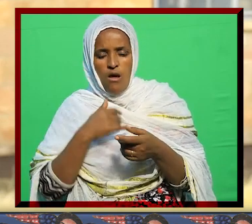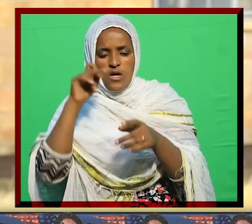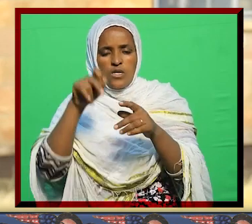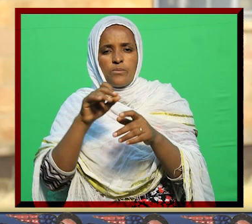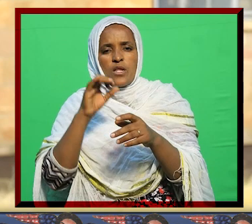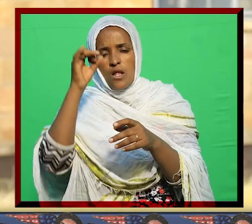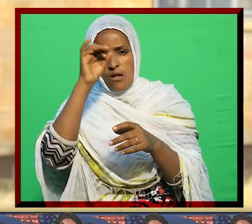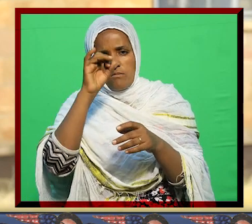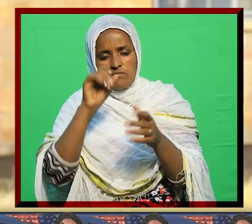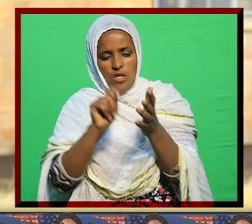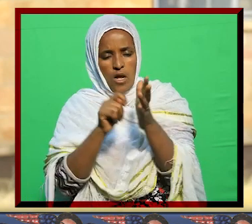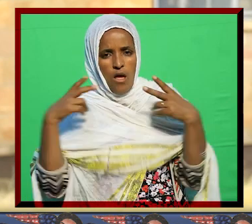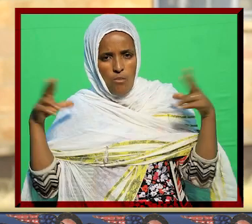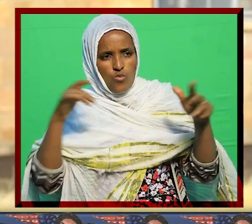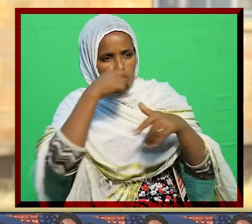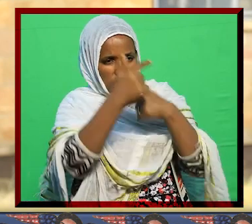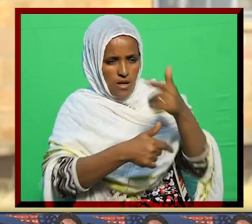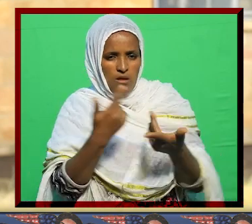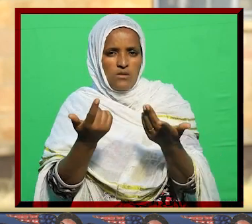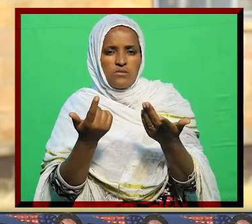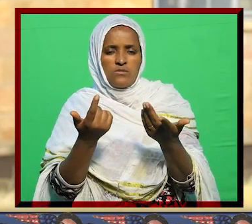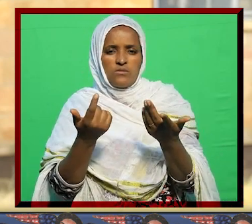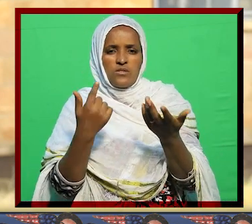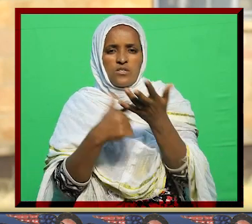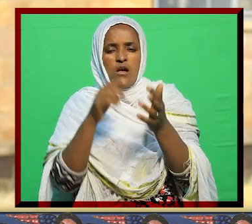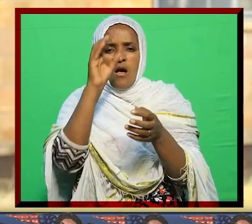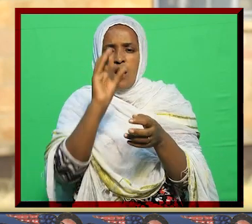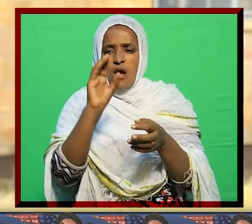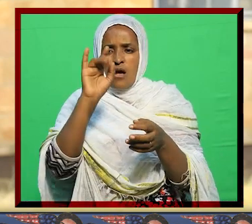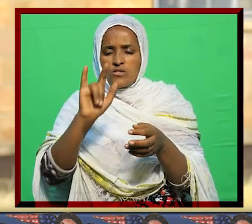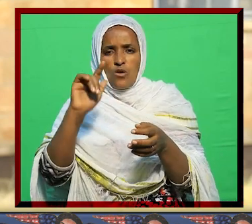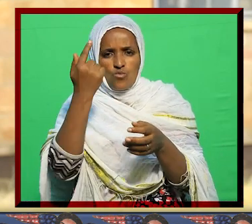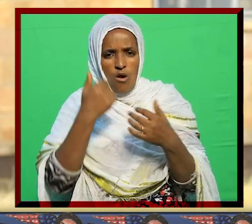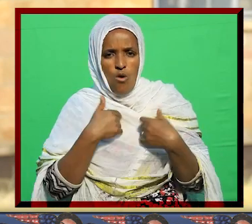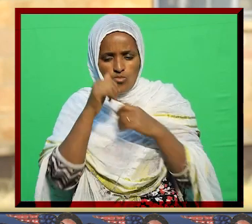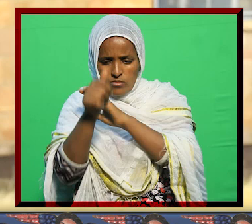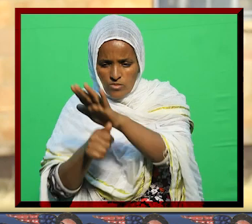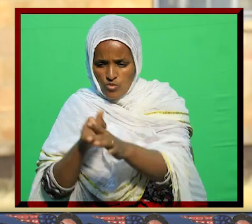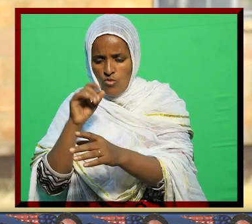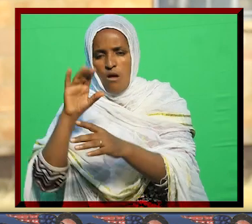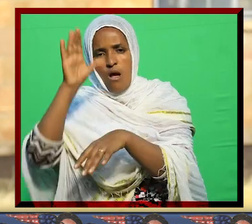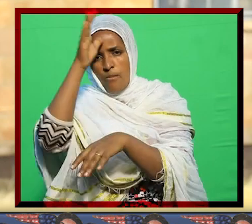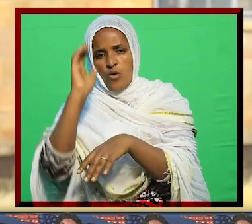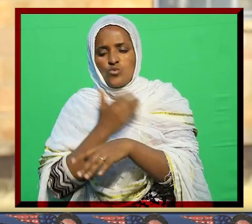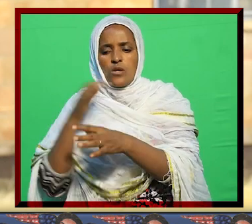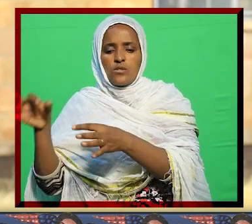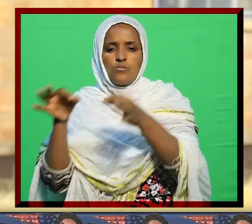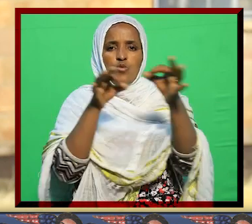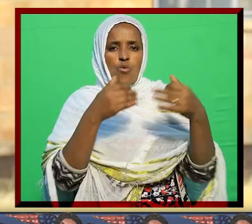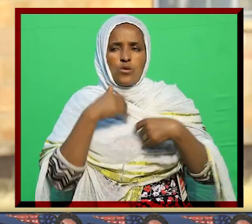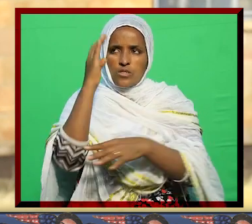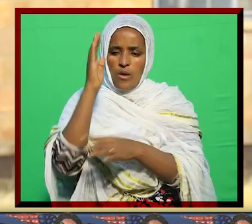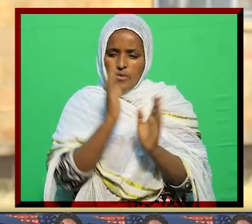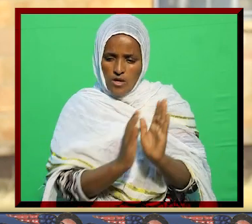ሊባኖስ ባሉት ብንሄድ በመሳሰሉት እንደነ ጉምያስ ኢየሱስ ባሉት እንደነ ሀዘሎ ባሉት ብንሄድ ስውራን አሉ እንደዚህ አይሉት ሚተኩ አሉ